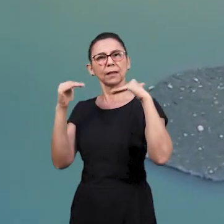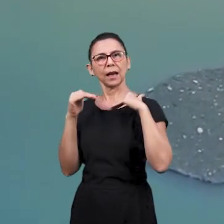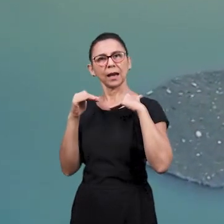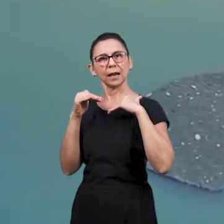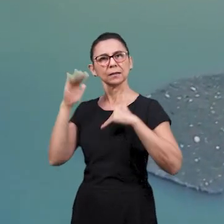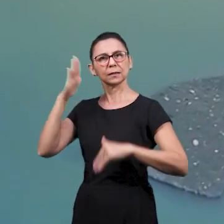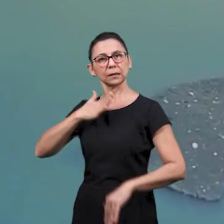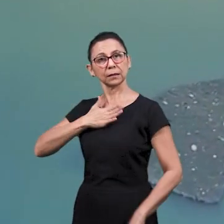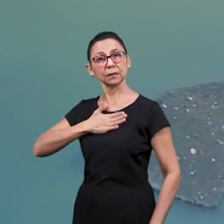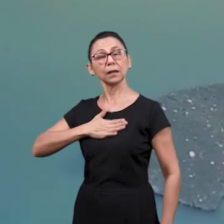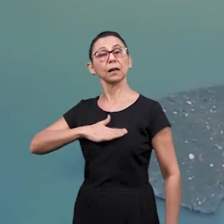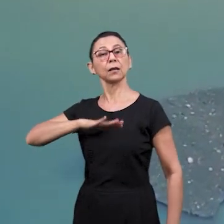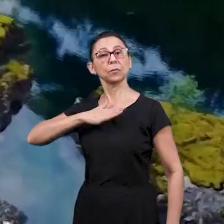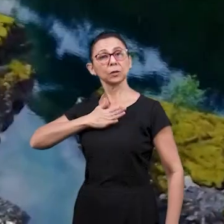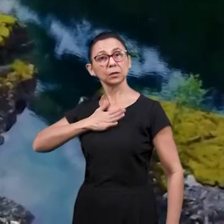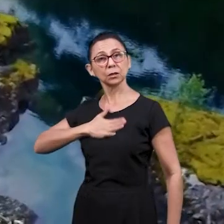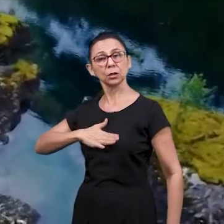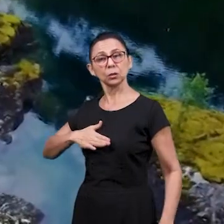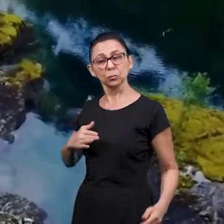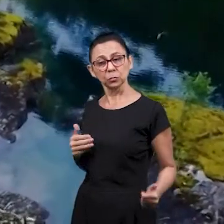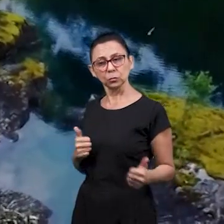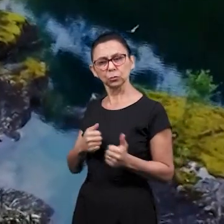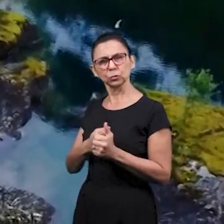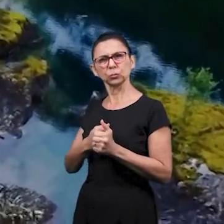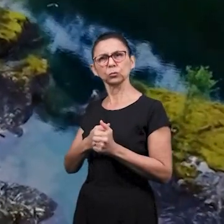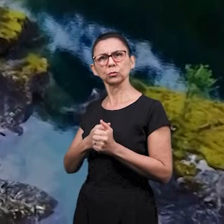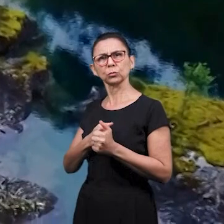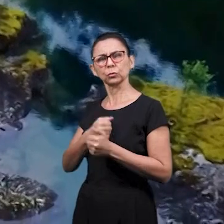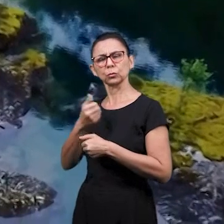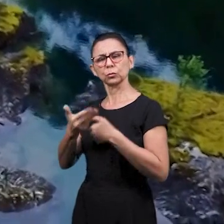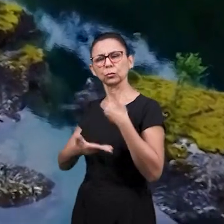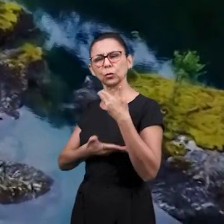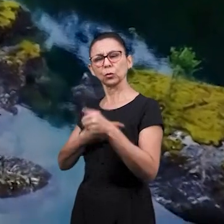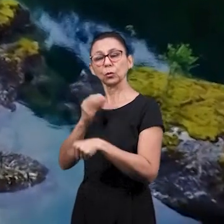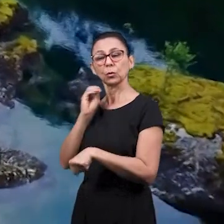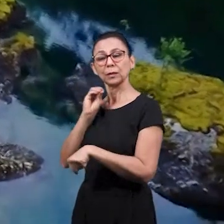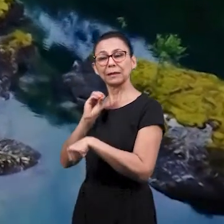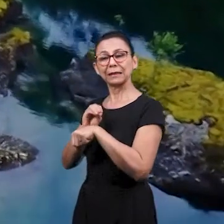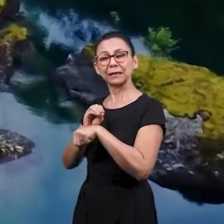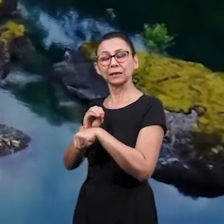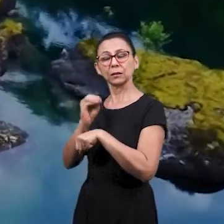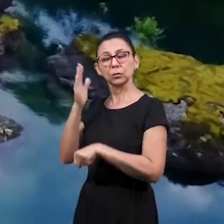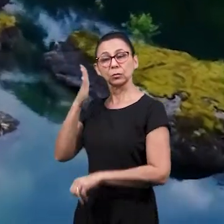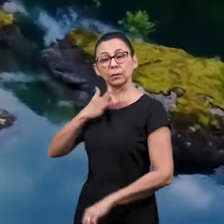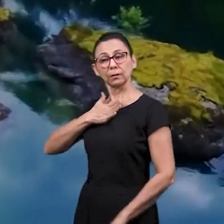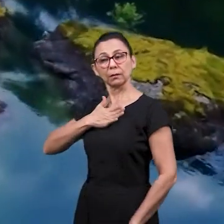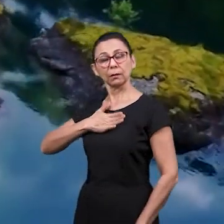Пусть